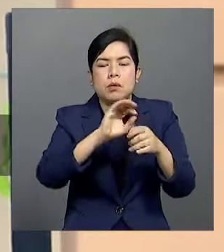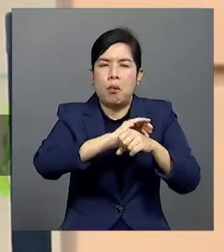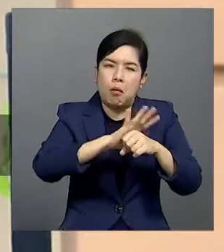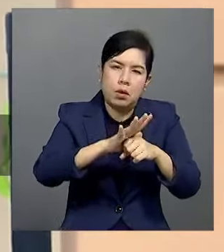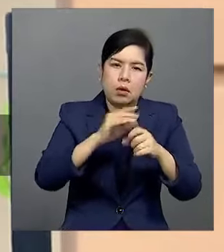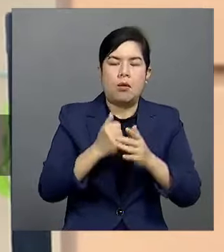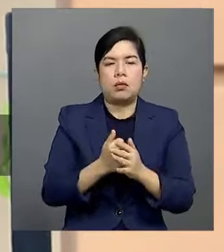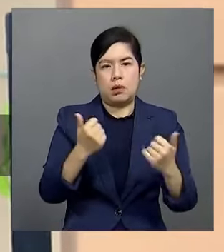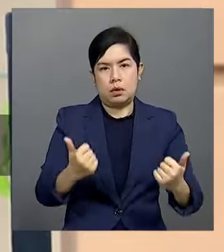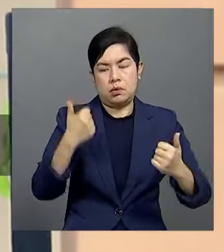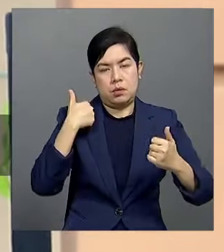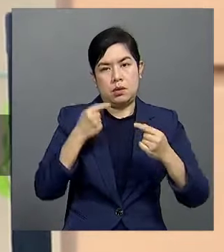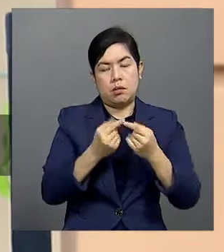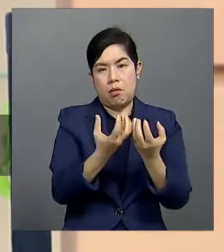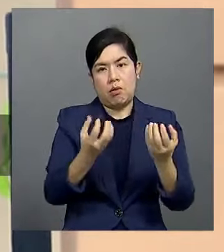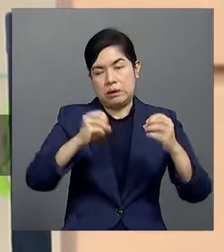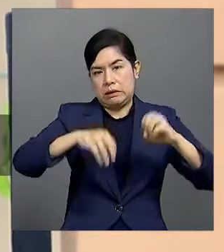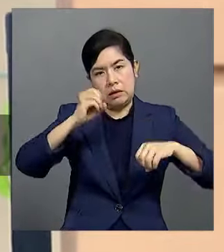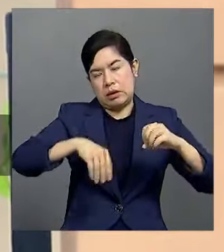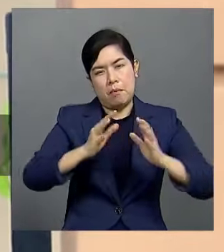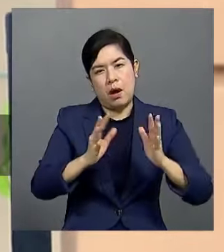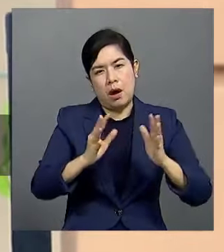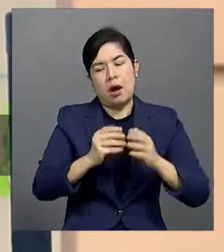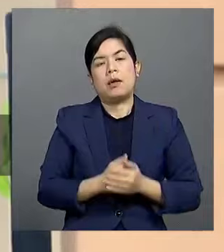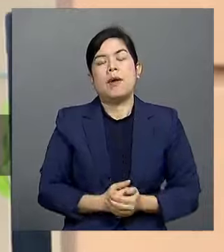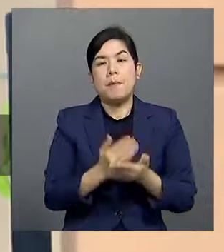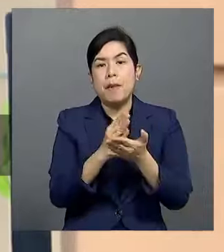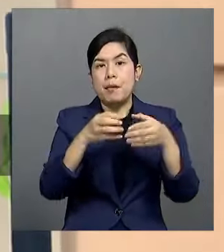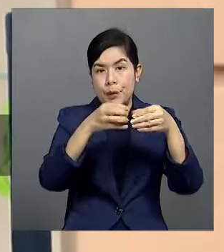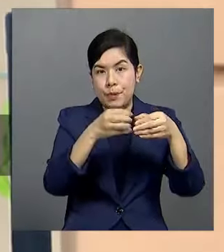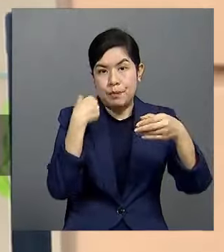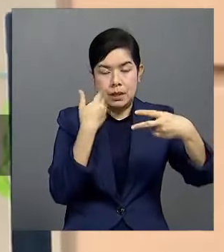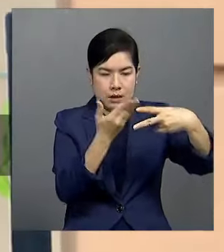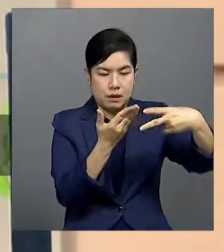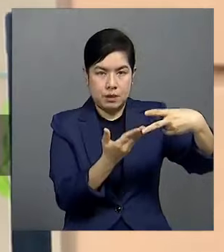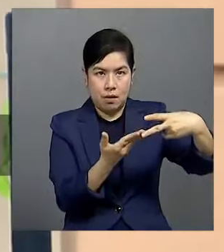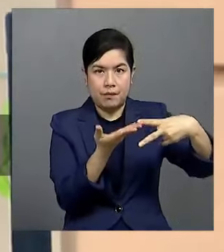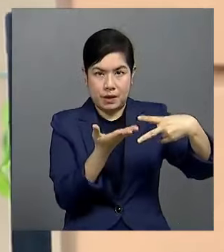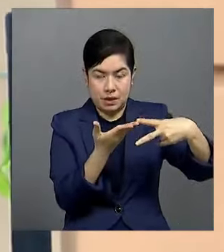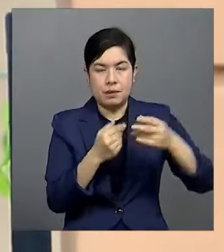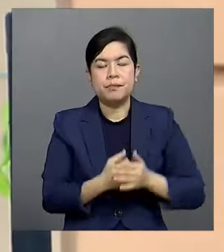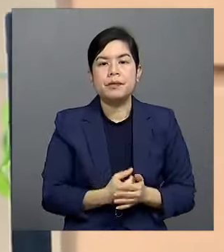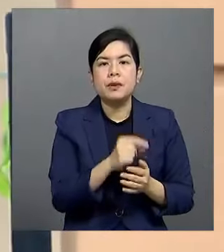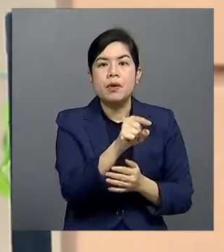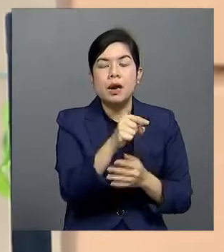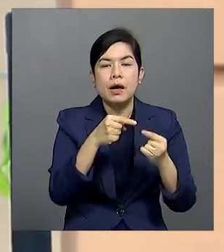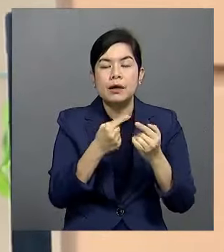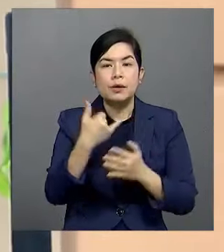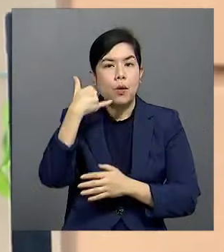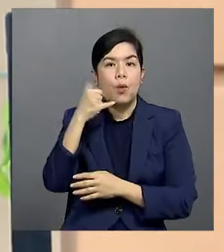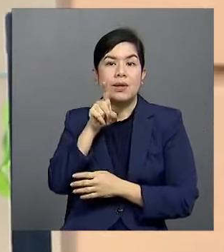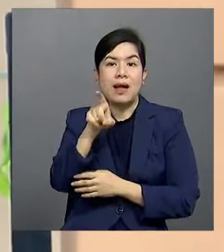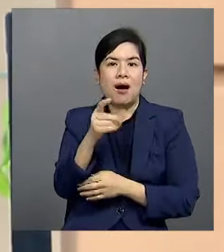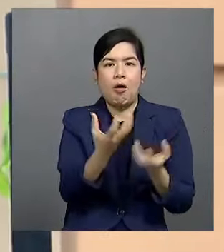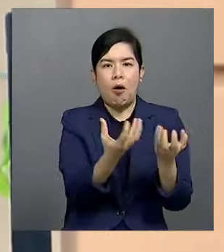หลายเพิ่มขึ้นค่ะซึ่งแบ่งออกเป็น2กลุ่มหลักๆนะคะกลุ่มที่1ก็คือกลุ่มขยะที่เกิดขึ้นจากการสั่งอาหารออนไลน์หรือว่าฟู้ดเดลิเวอรี่นั่นเ